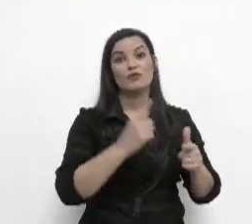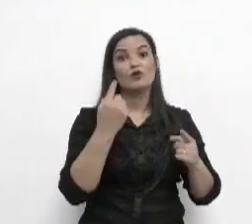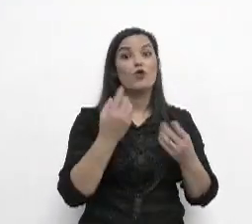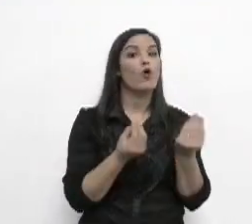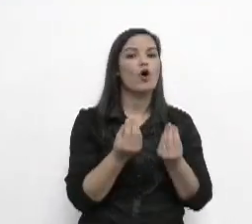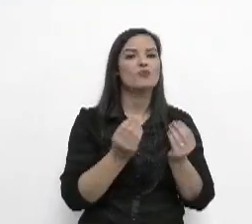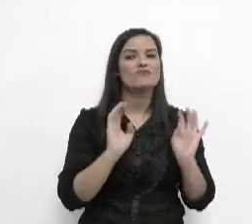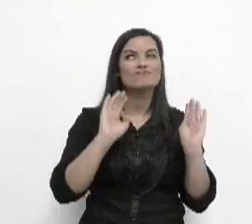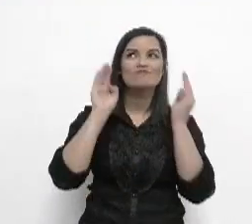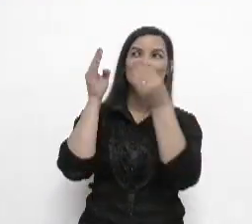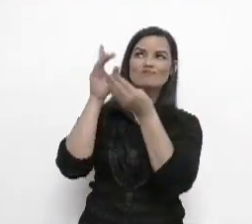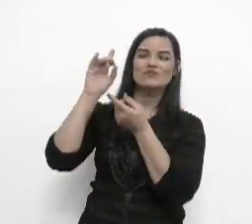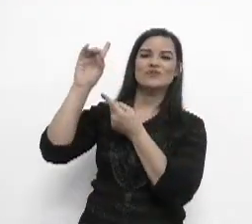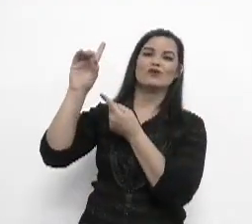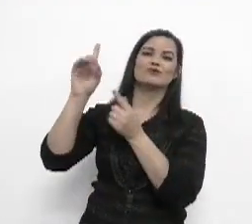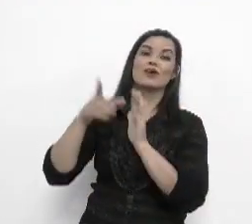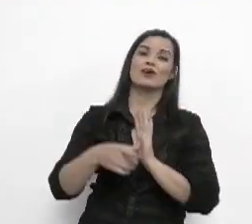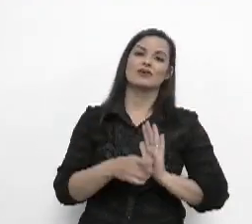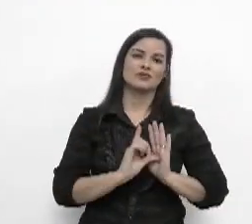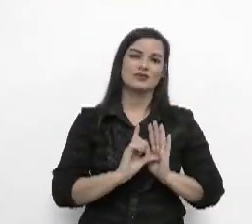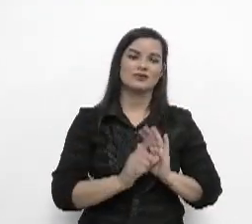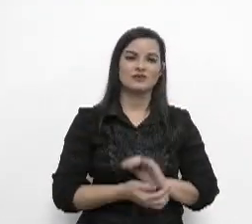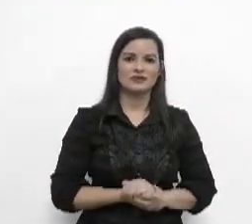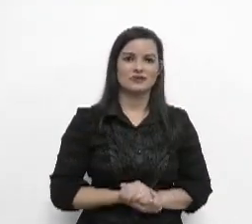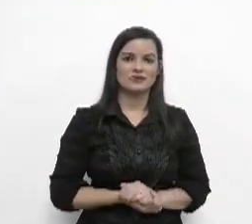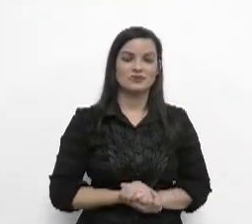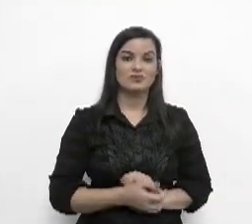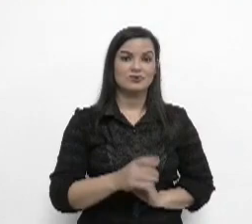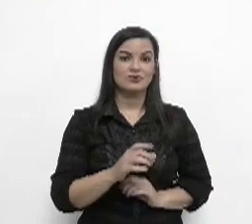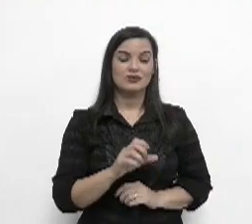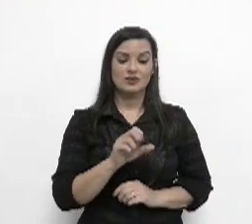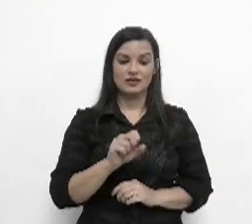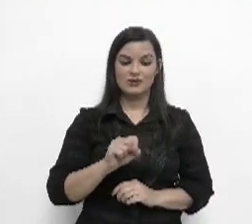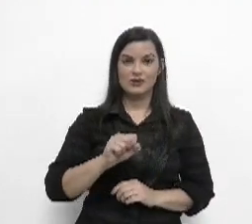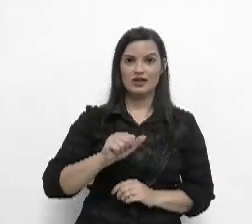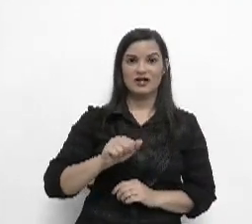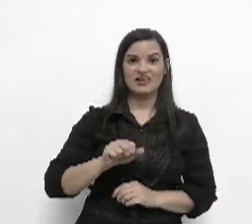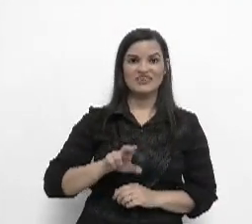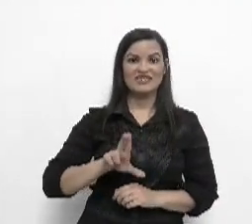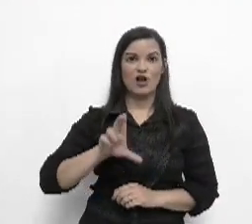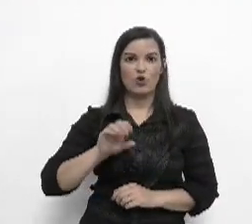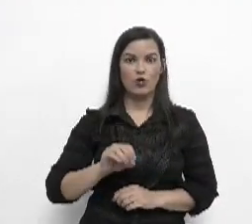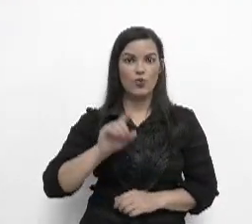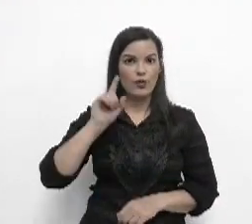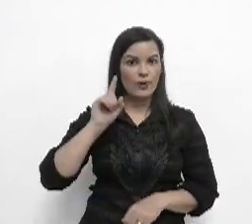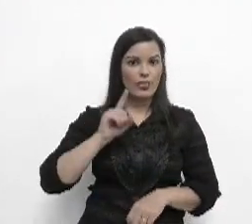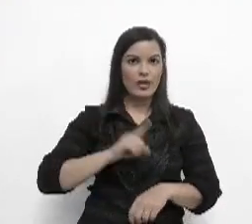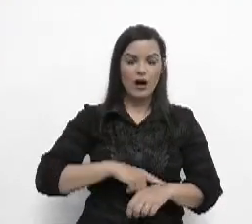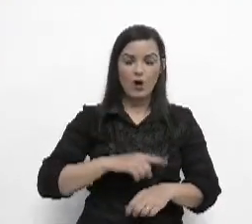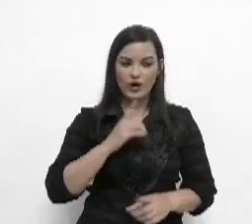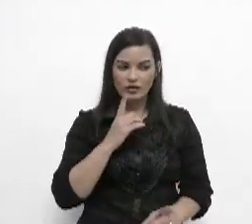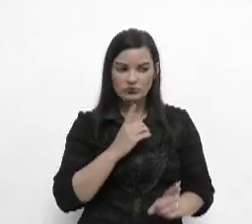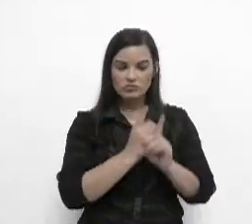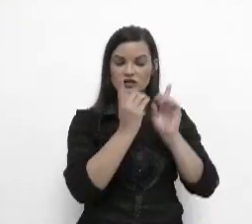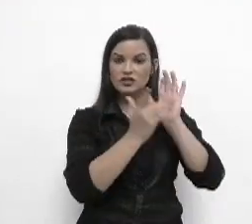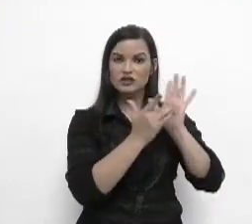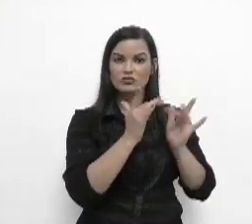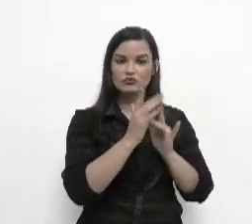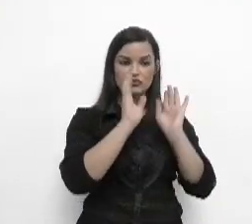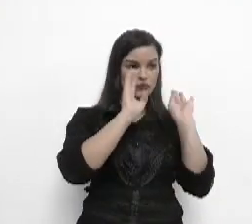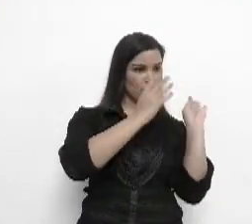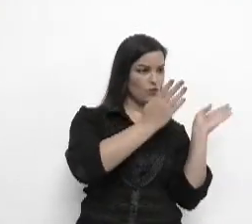집중하도록 하나님은 그의 눈을 멀게 하셨습니다. Saulo focou em Deus a partir do momento que tornou-se